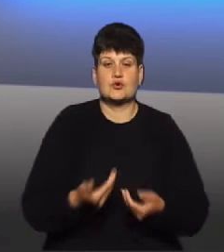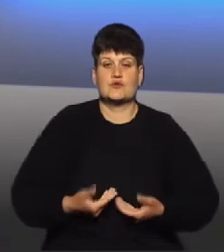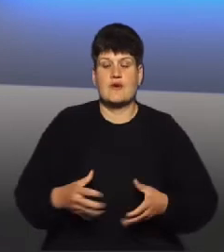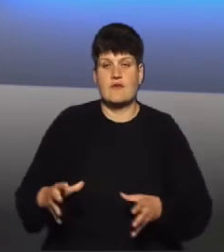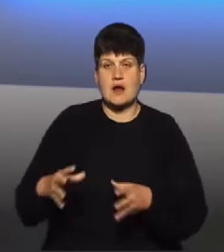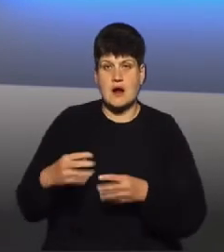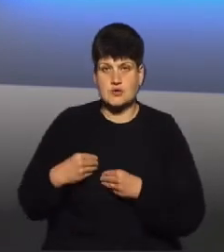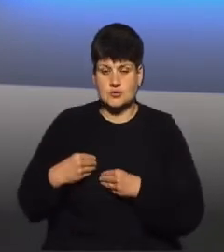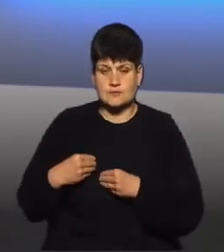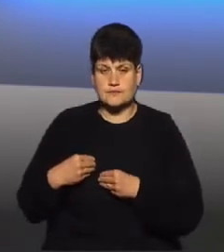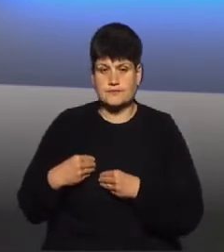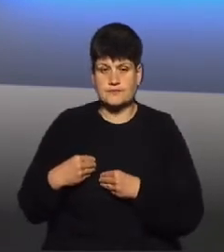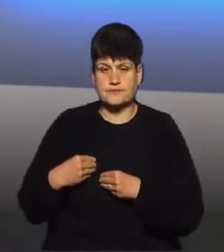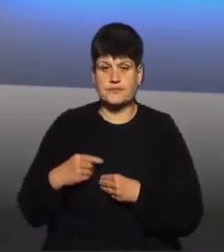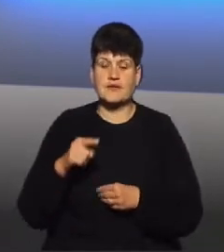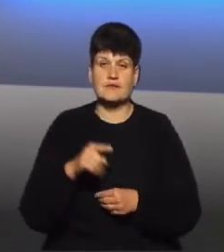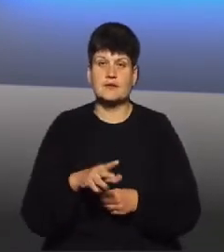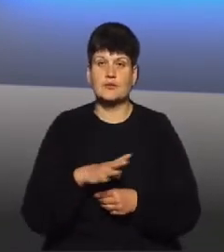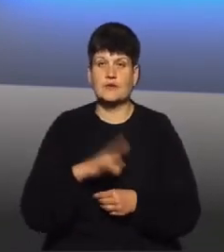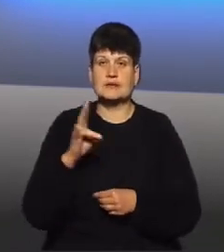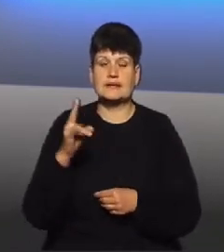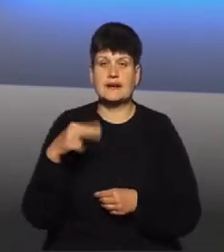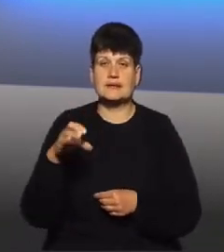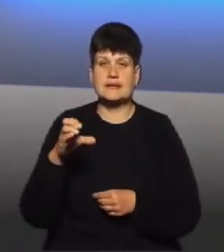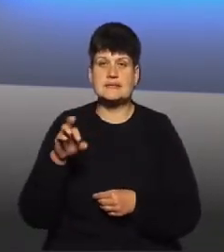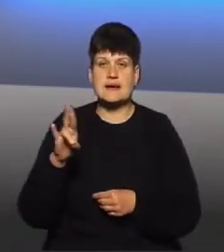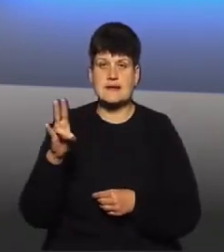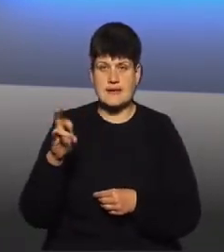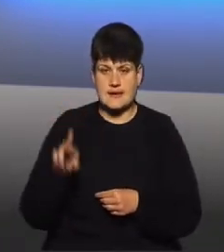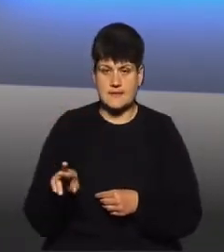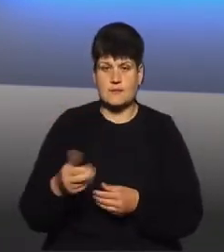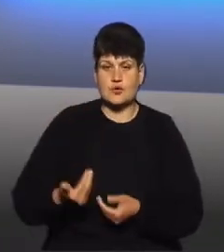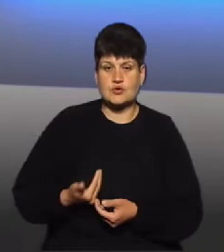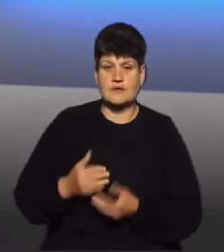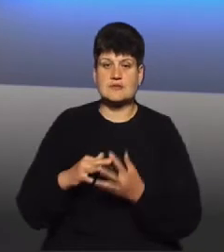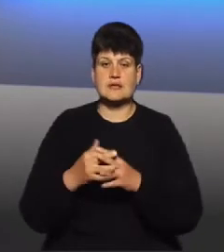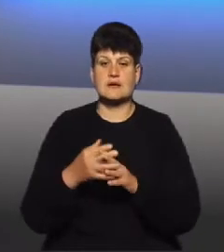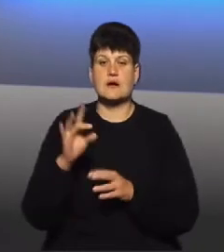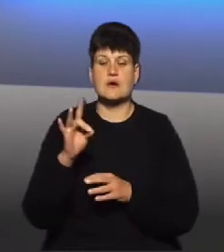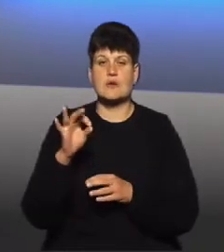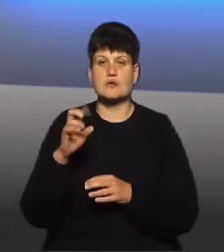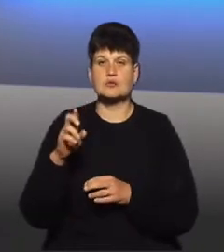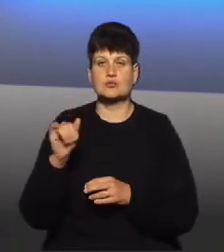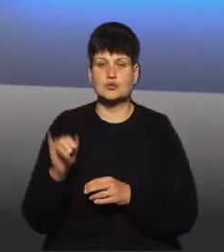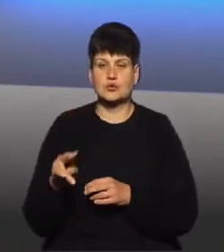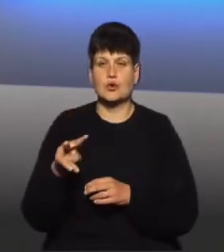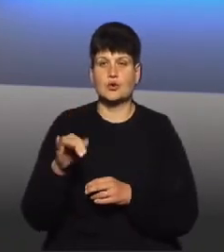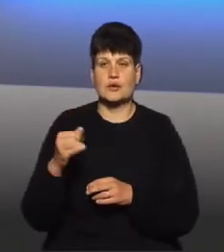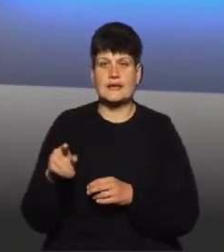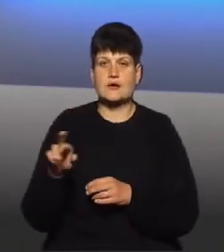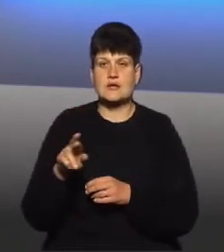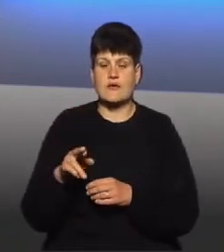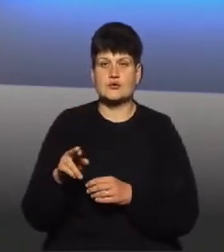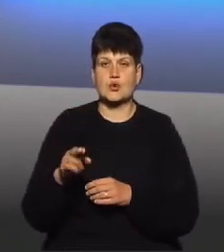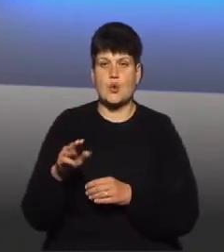не лемком? Він з Надсяння, з території Надсяння. Проживав в селі Розбуш-Лугий Ярославського повіту в Польщі. І